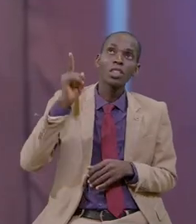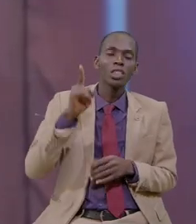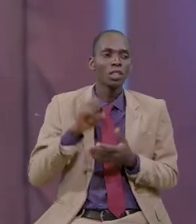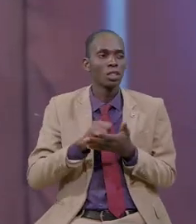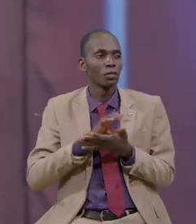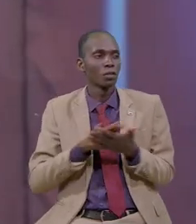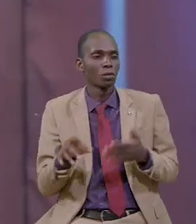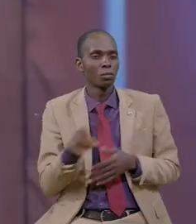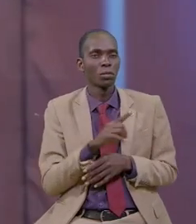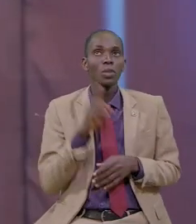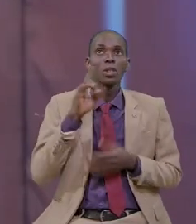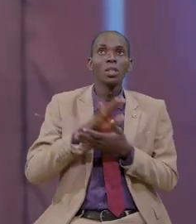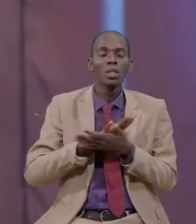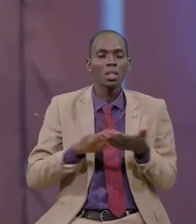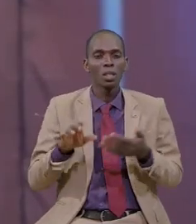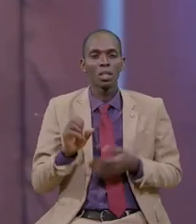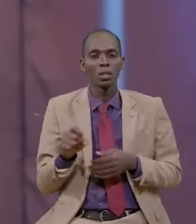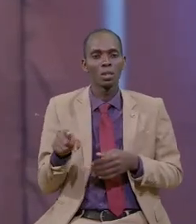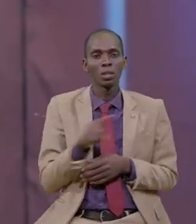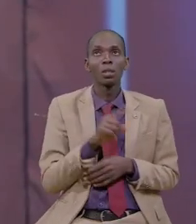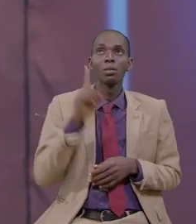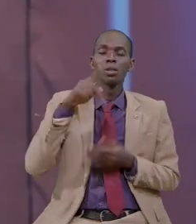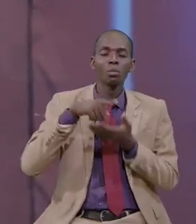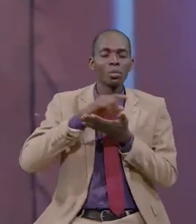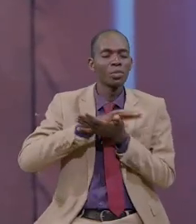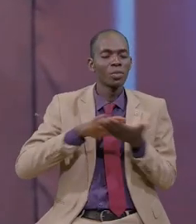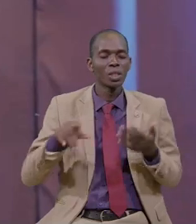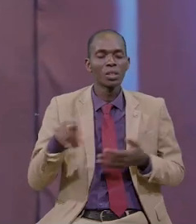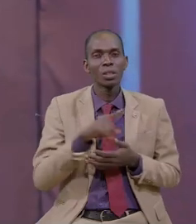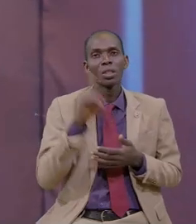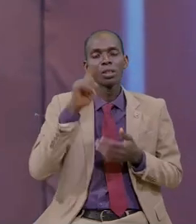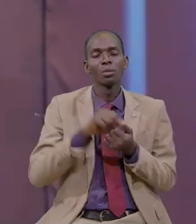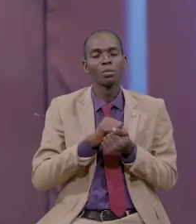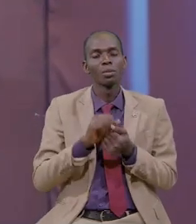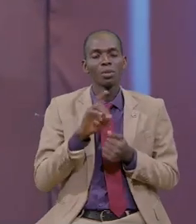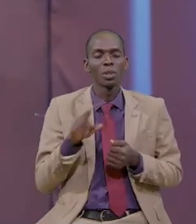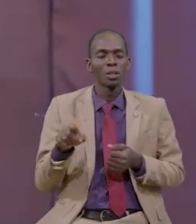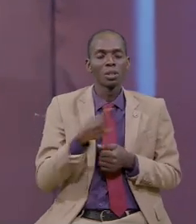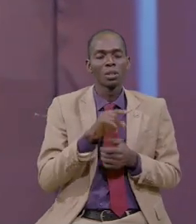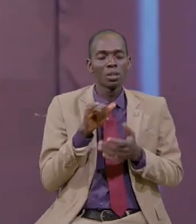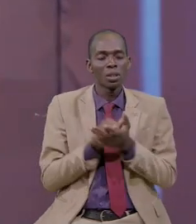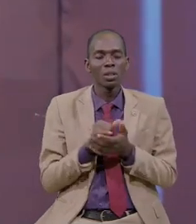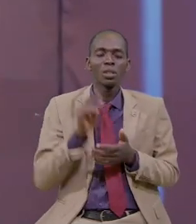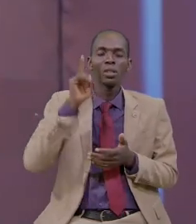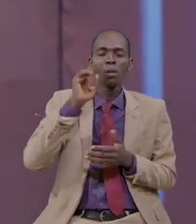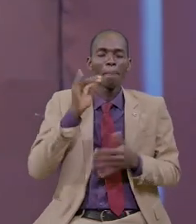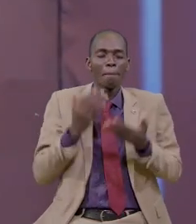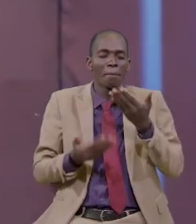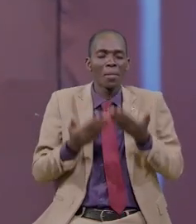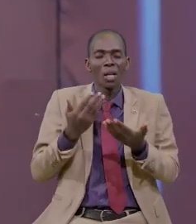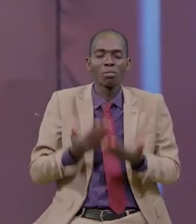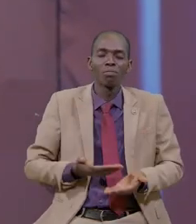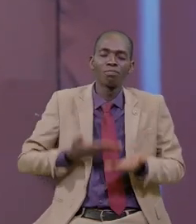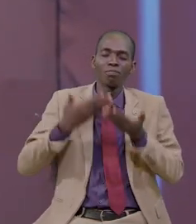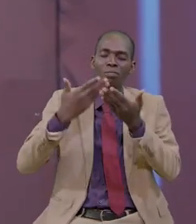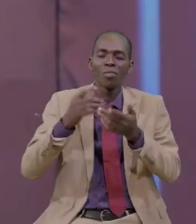il les purifie, il les lave, il les purge afin de faire paraître devant lui